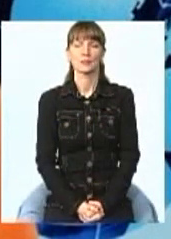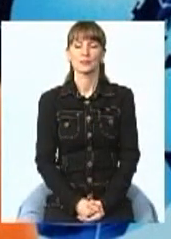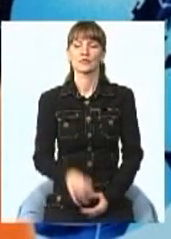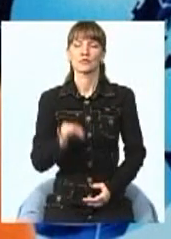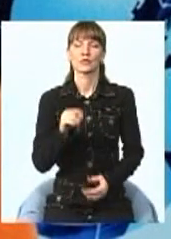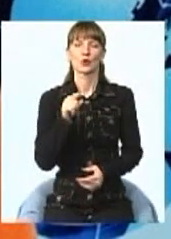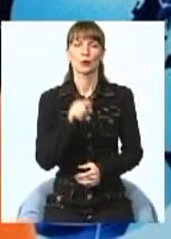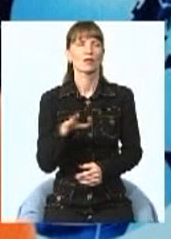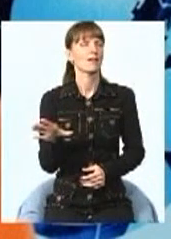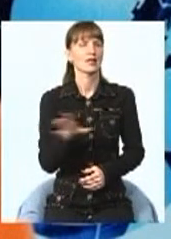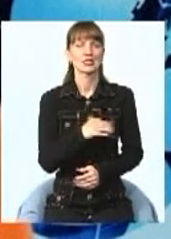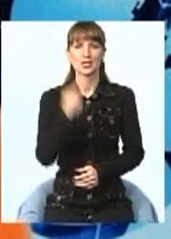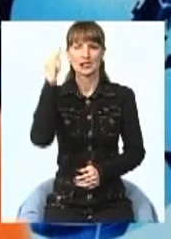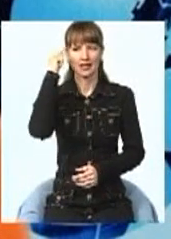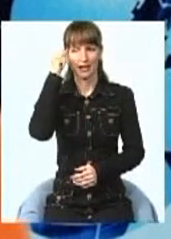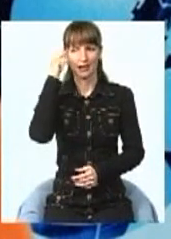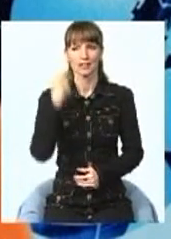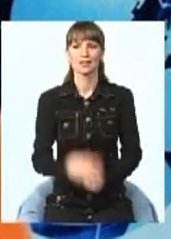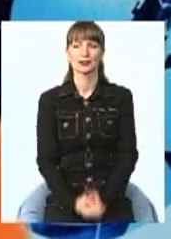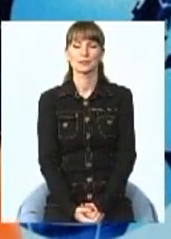И он все знает.